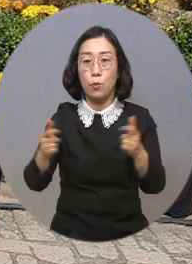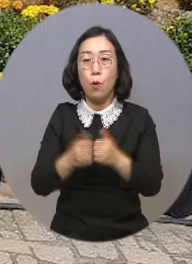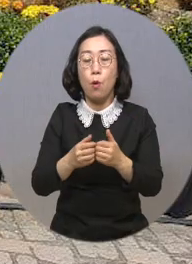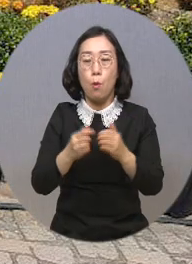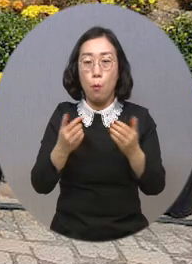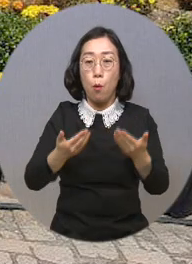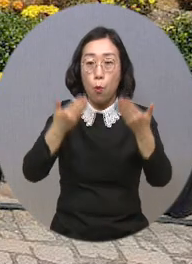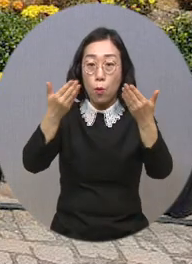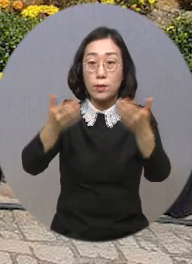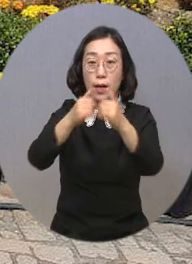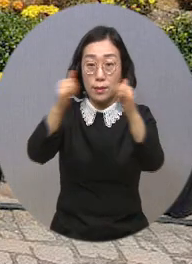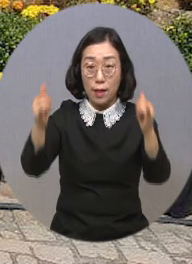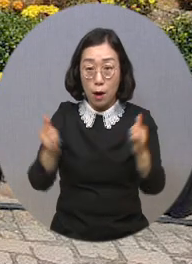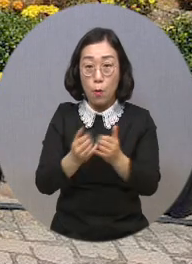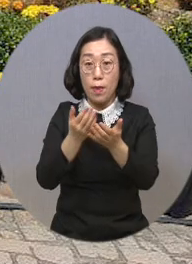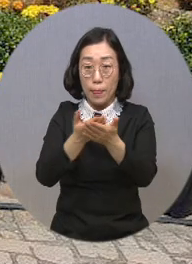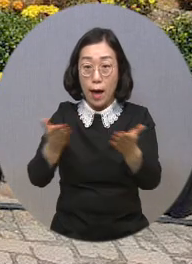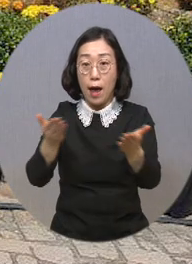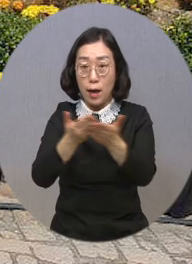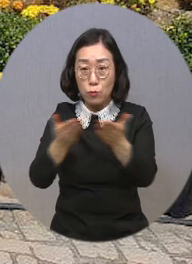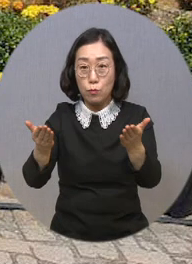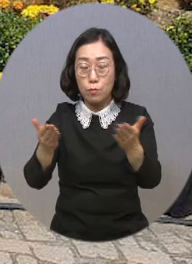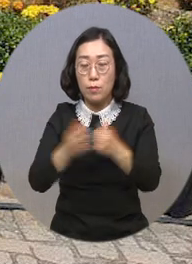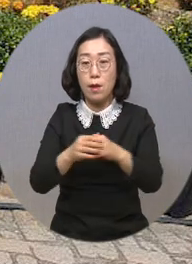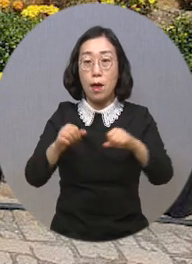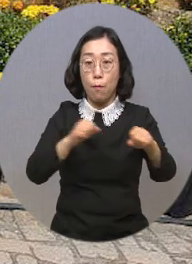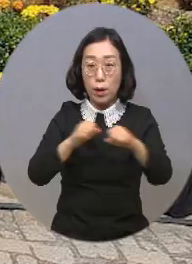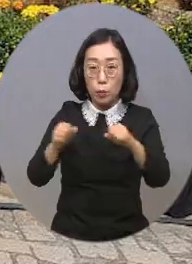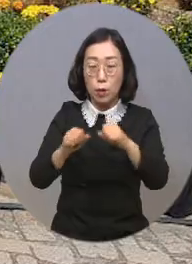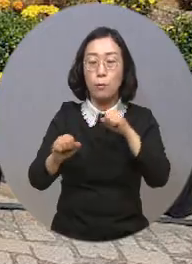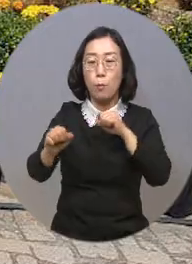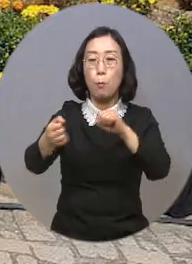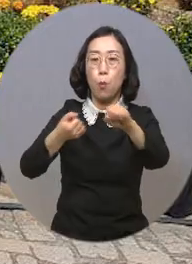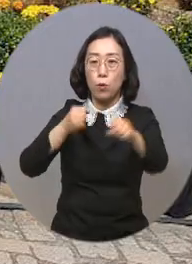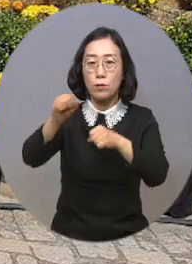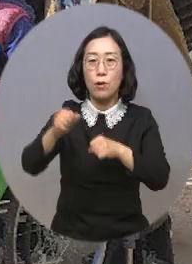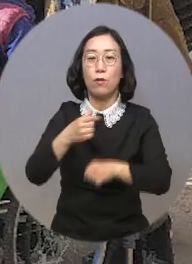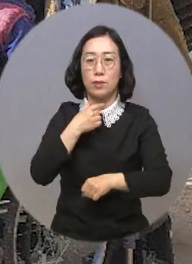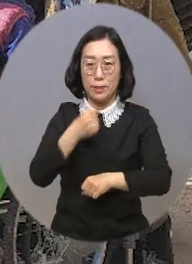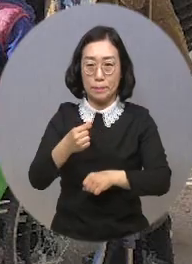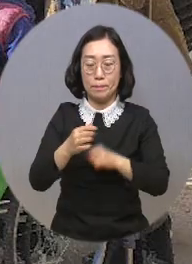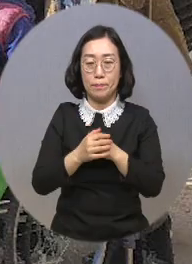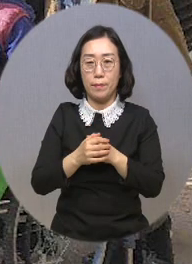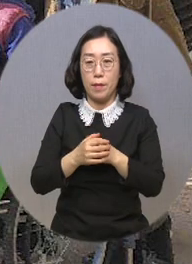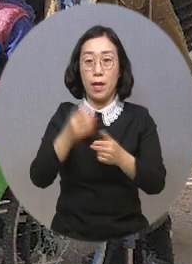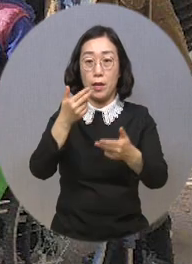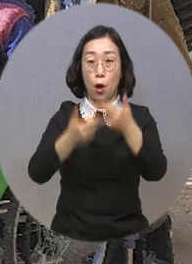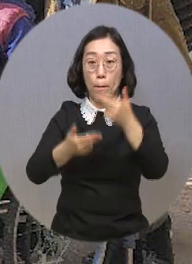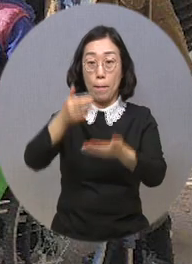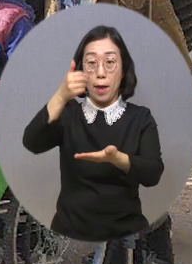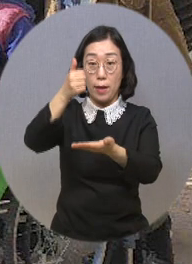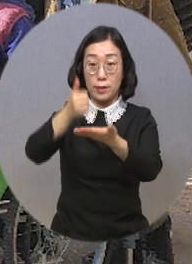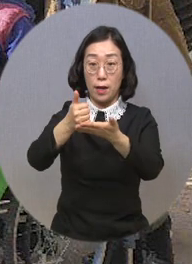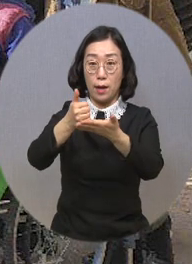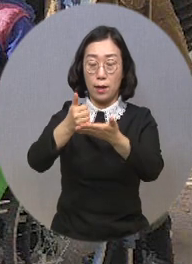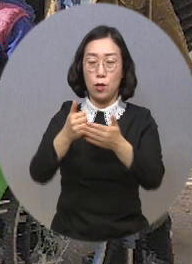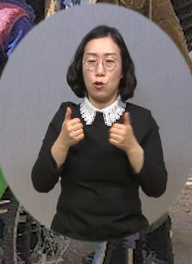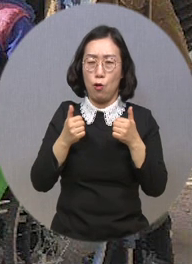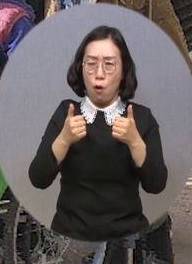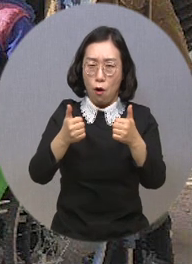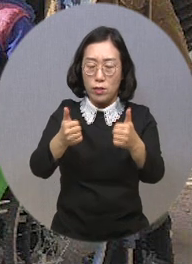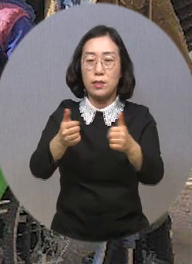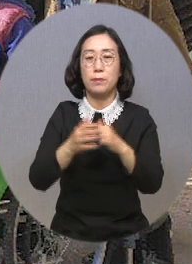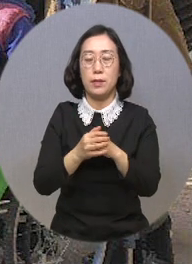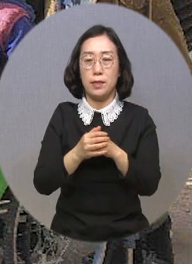나눔을 실천하는 그런 복수가 된다면 얼마나 더 멋지겠습니까? 네. 그래서 협회장으로서 열심히 내가